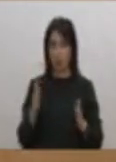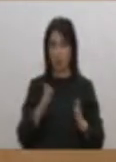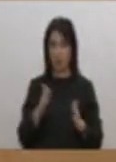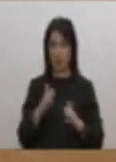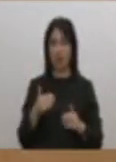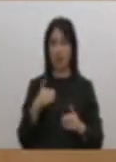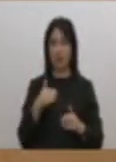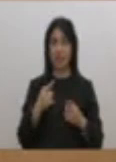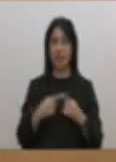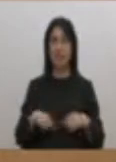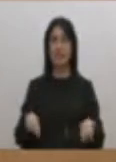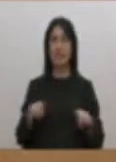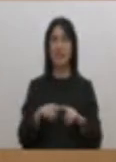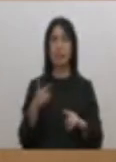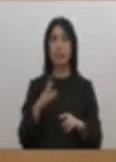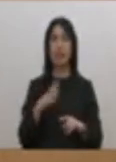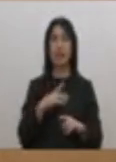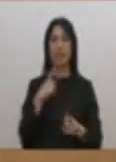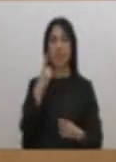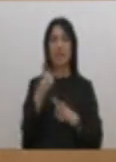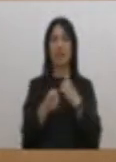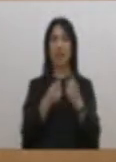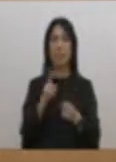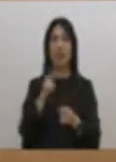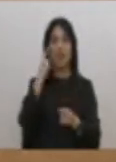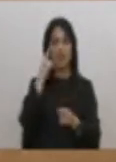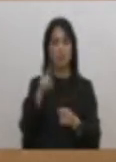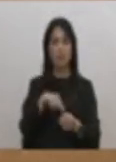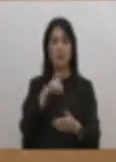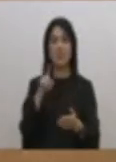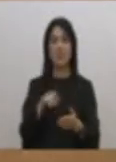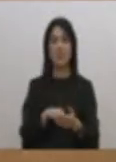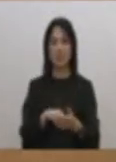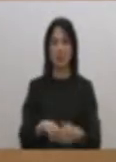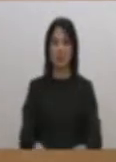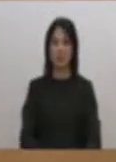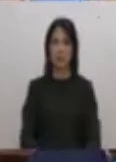მინიმუმ, ჩვენი საზოგადოება უნდა იყოს ინფორმირებული, რას ფიქრობს ამ საკითხზე.